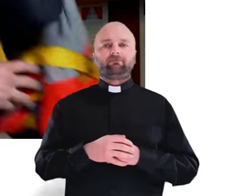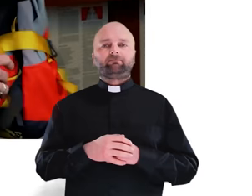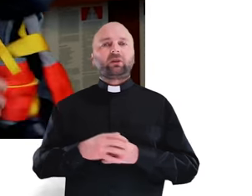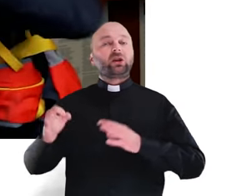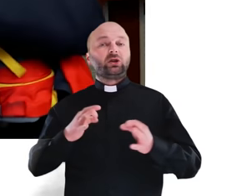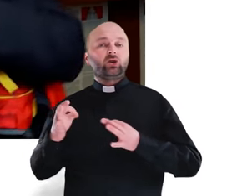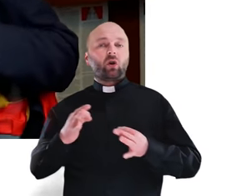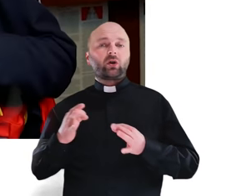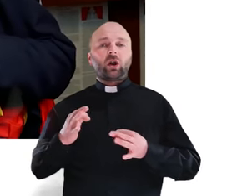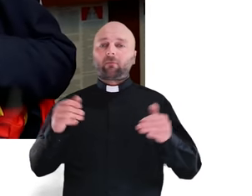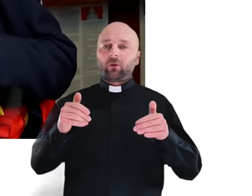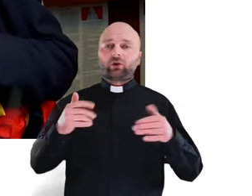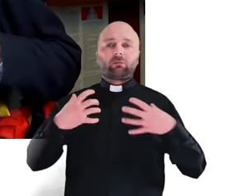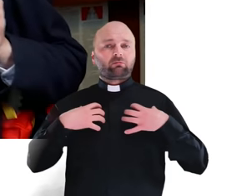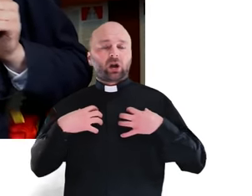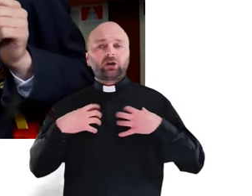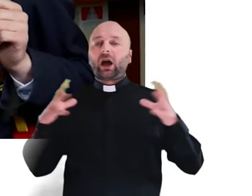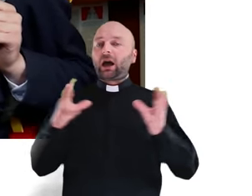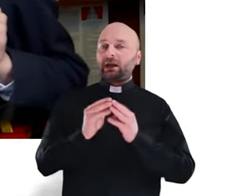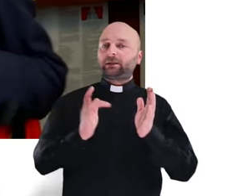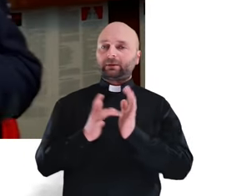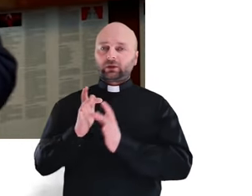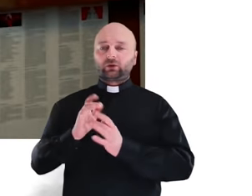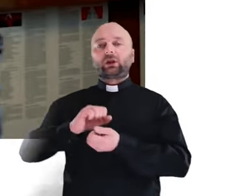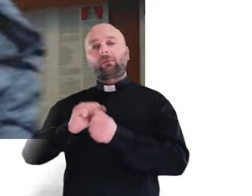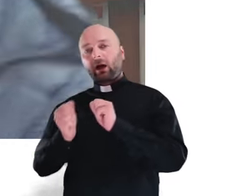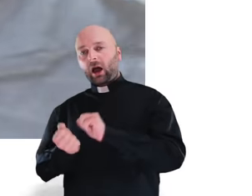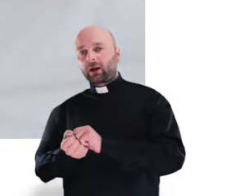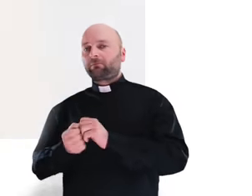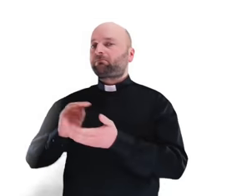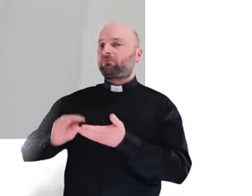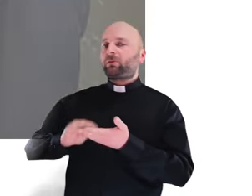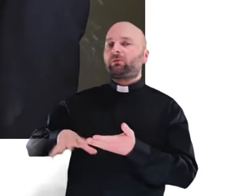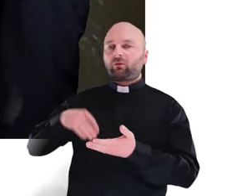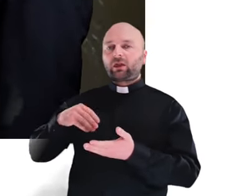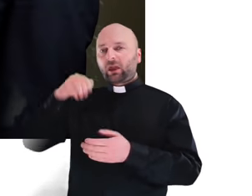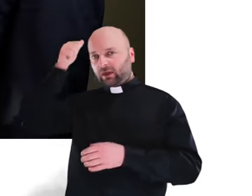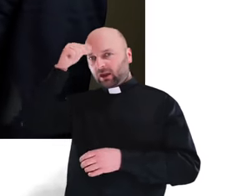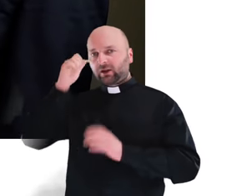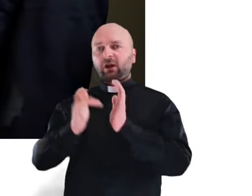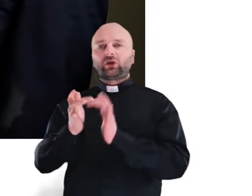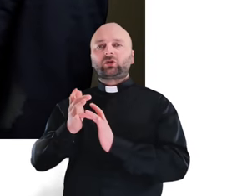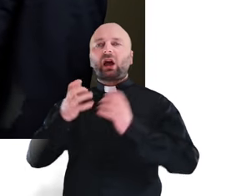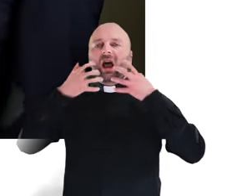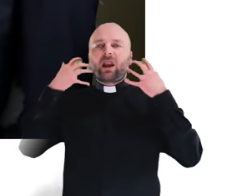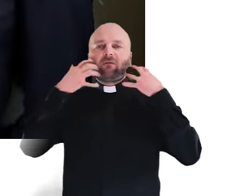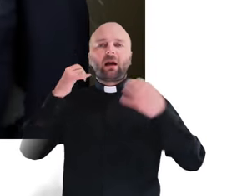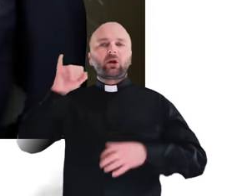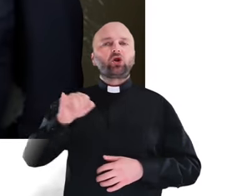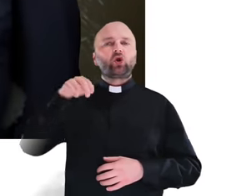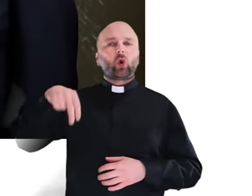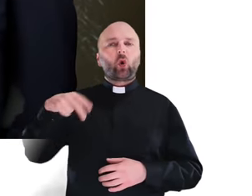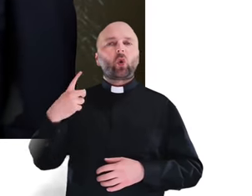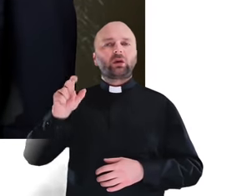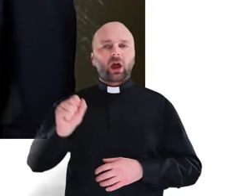którą możemy przeżyć, albo z Jezusem, którego Pismo Święte nazywa Lwem Judy i który z miłości